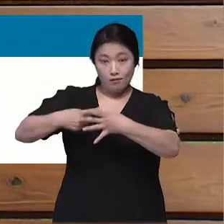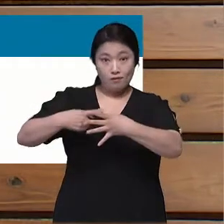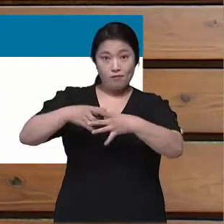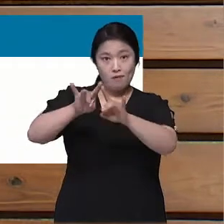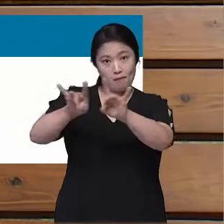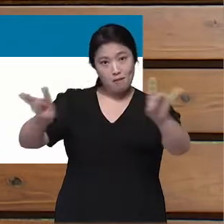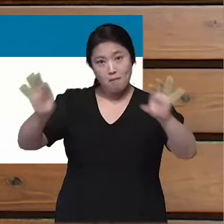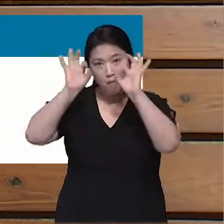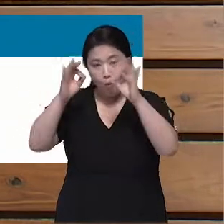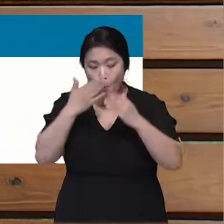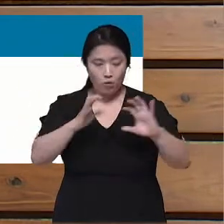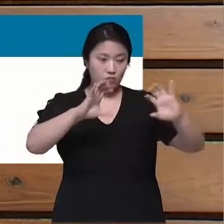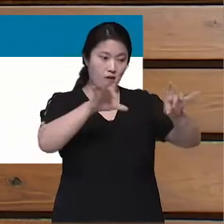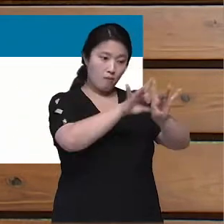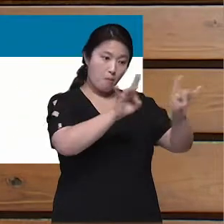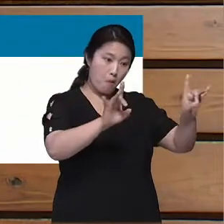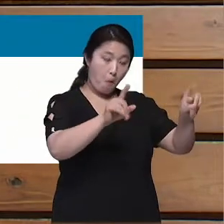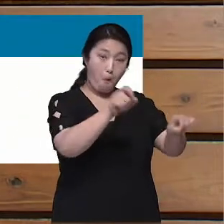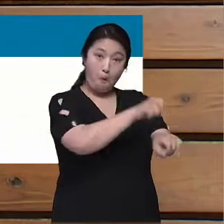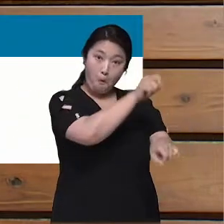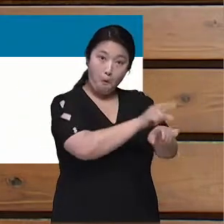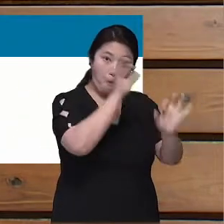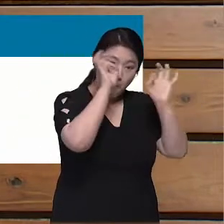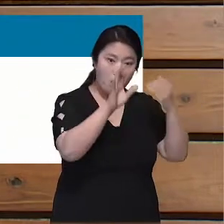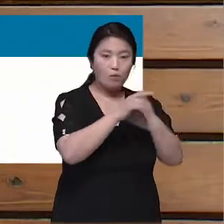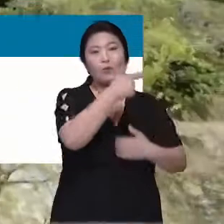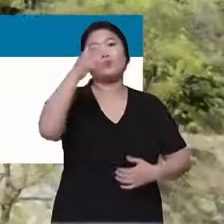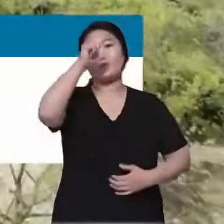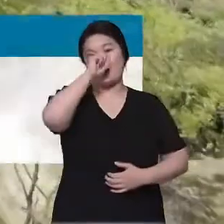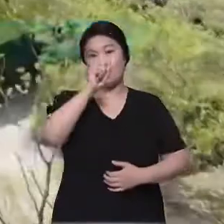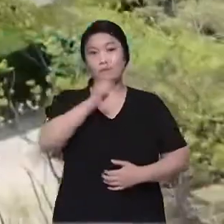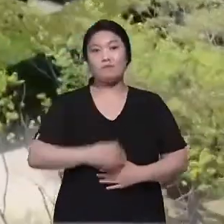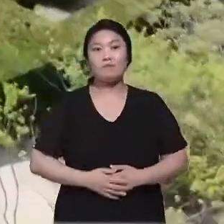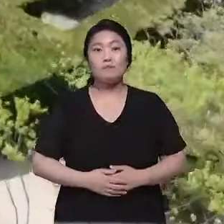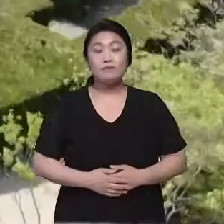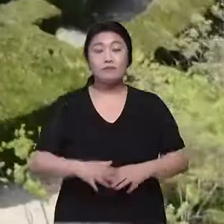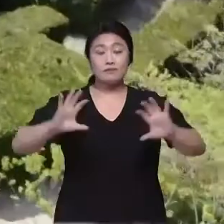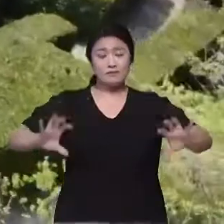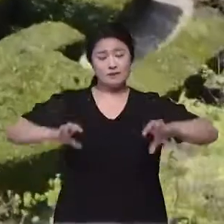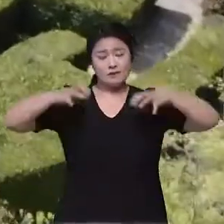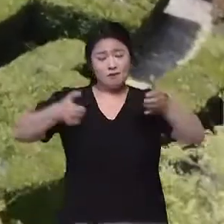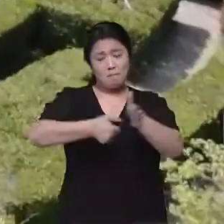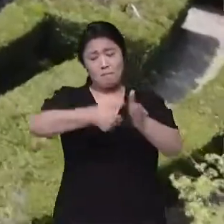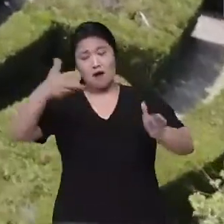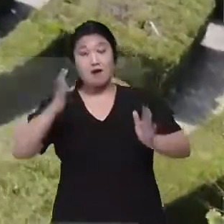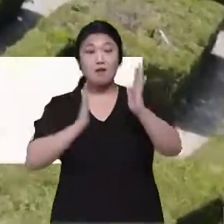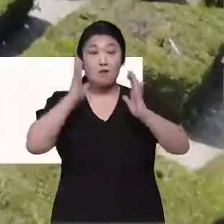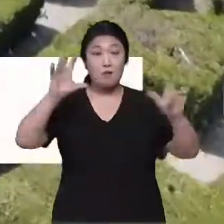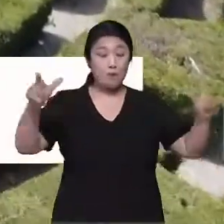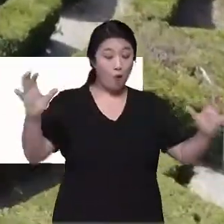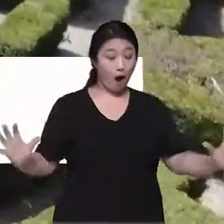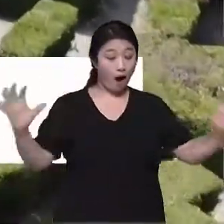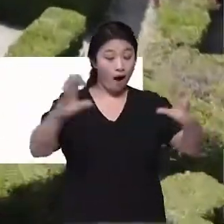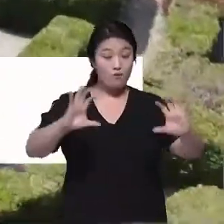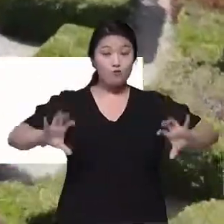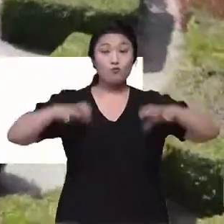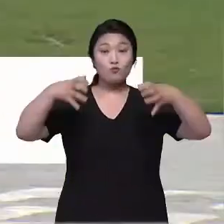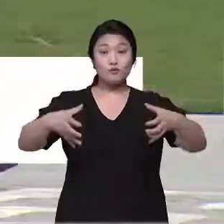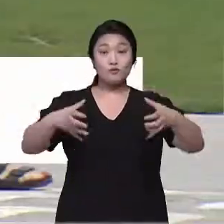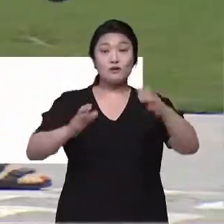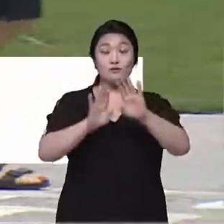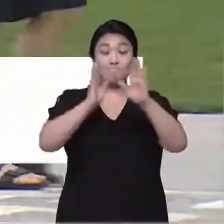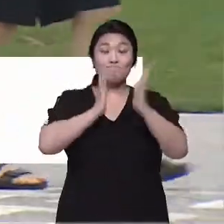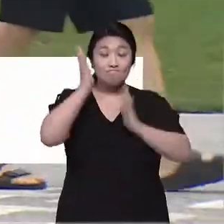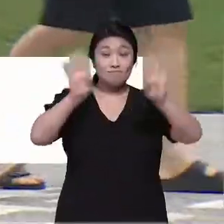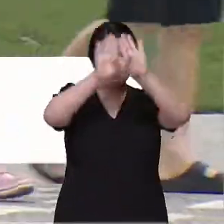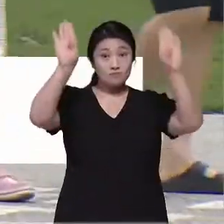또 죄다 별로 재미 쓰는 공원이 산성을 탐 좋은거 같고 전세계 명품 정원이 한자리에 모였던 국제 정원 박람회 가